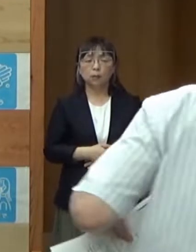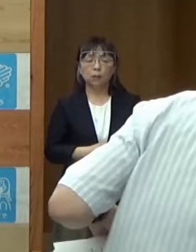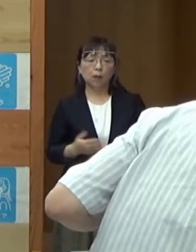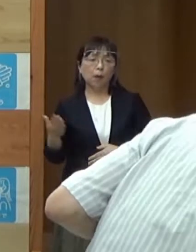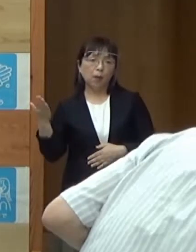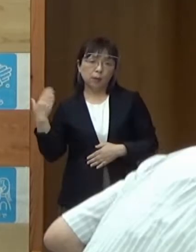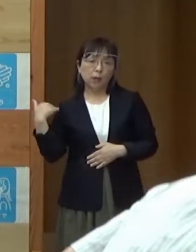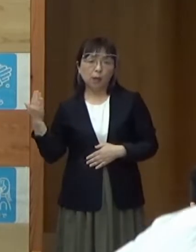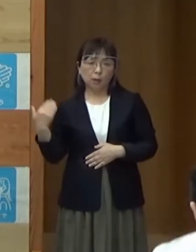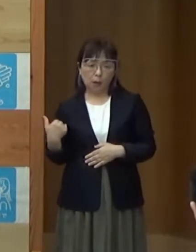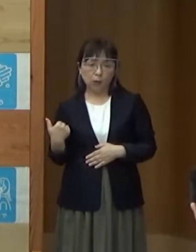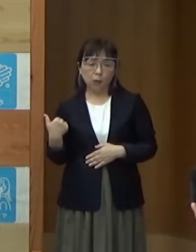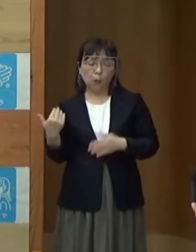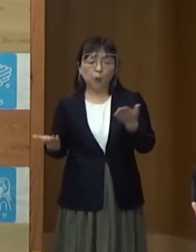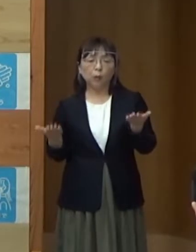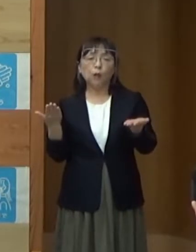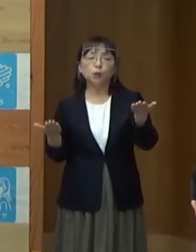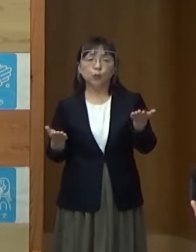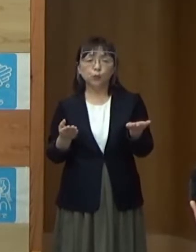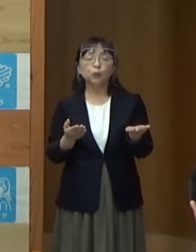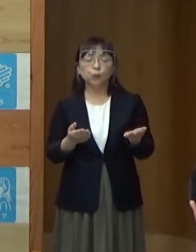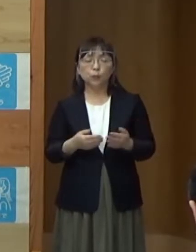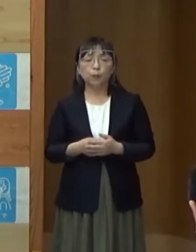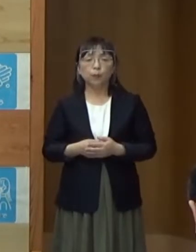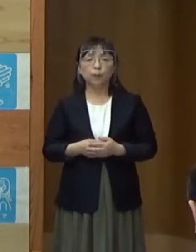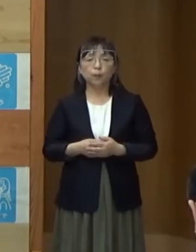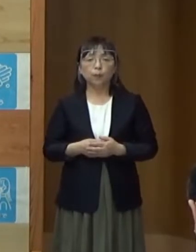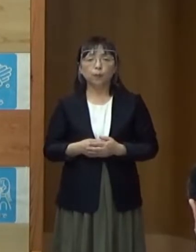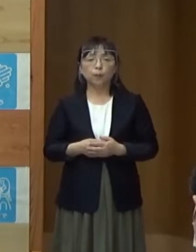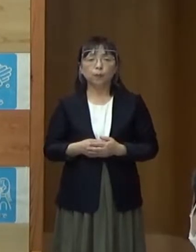前回の拡大局面との比較をしてみました。